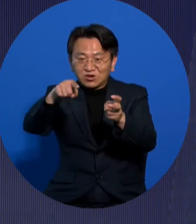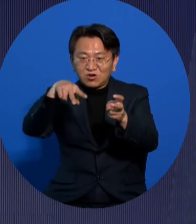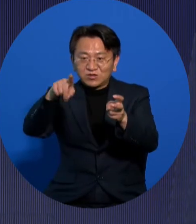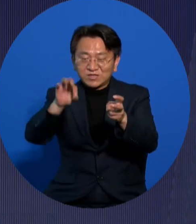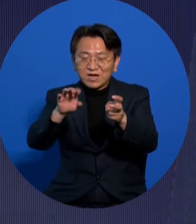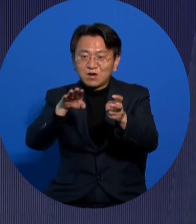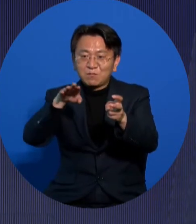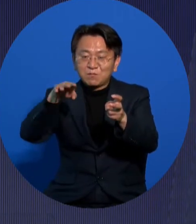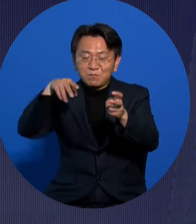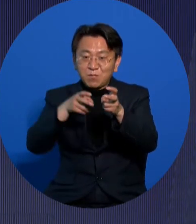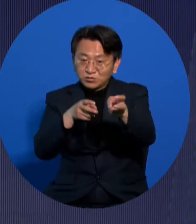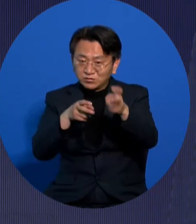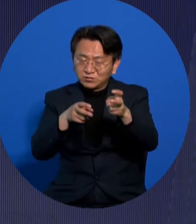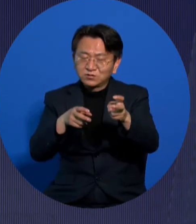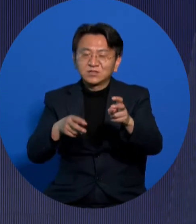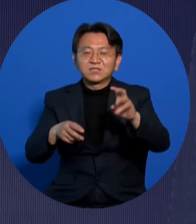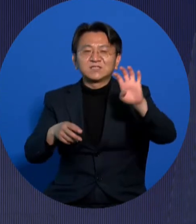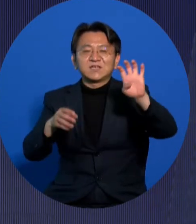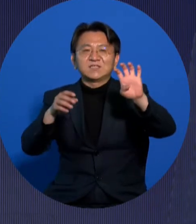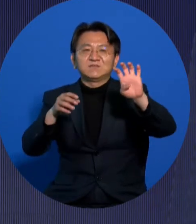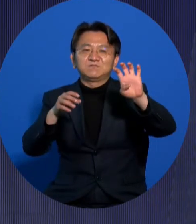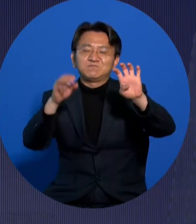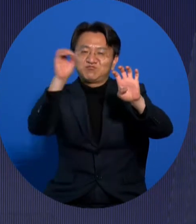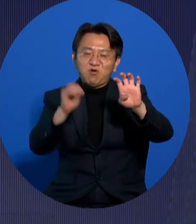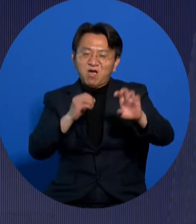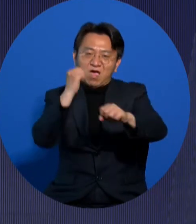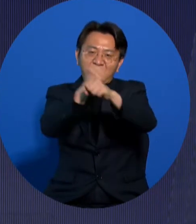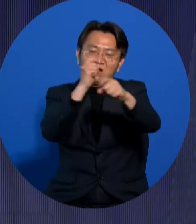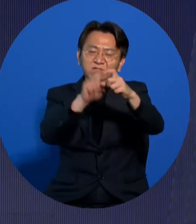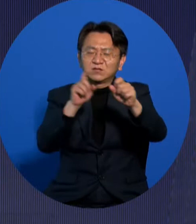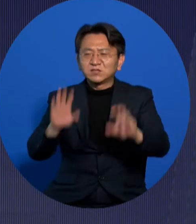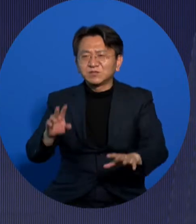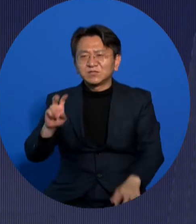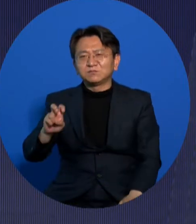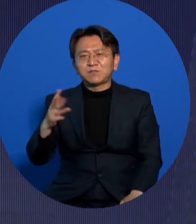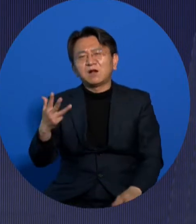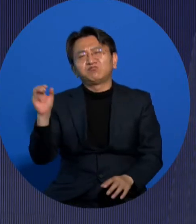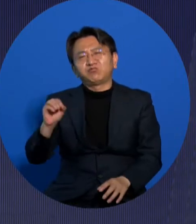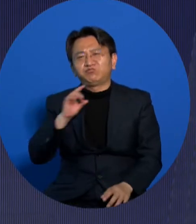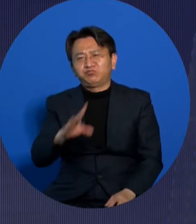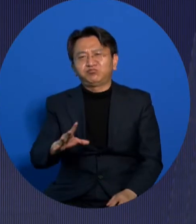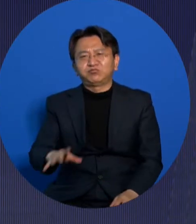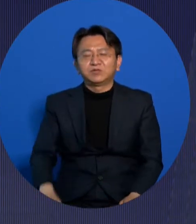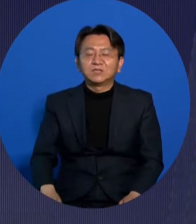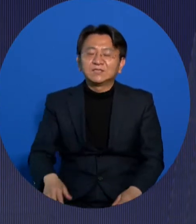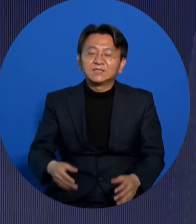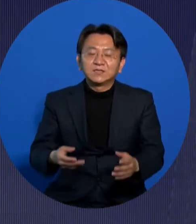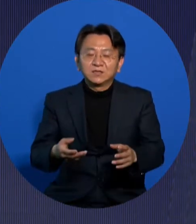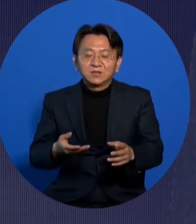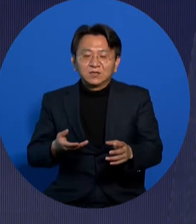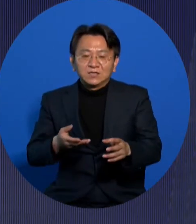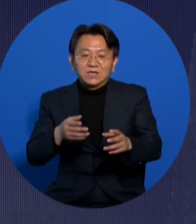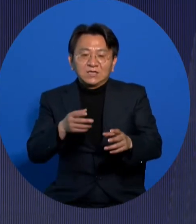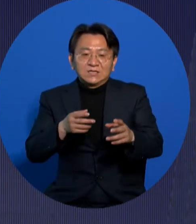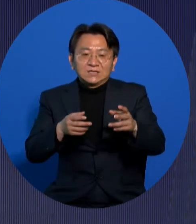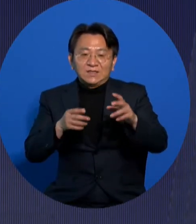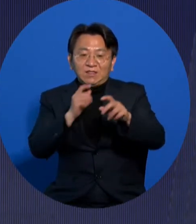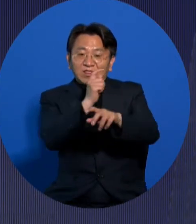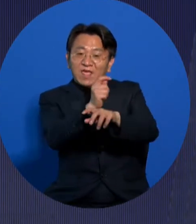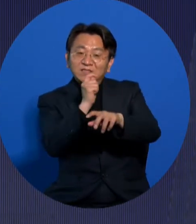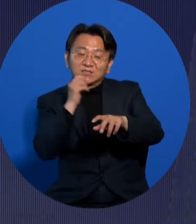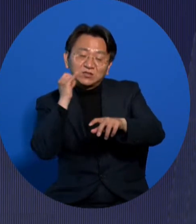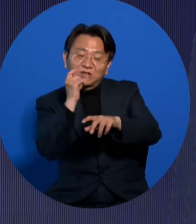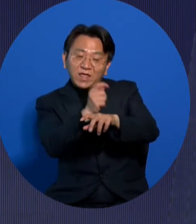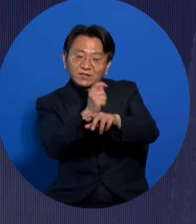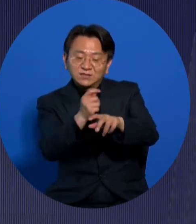약속했지만 28%에 불과하고, 휠체어를 타고 탑승할 수 있는 장애인 전용 콜택시의